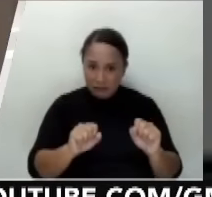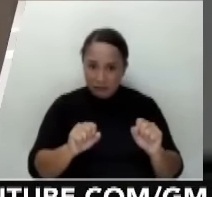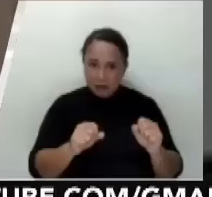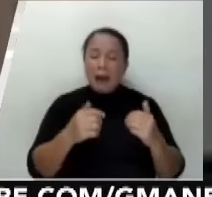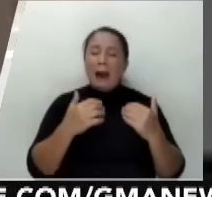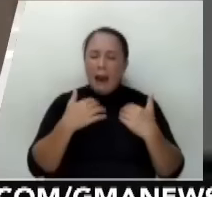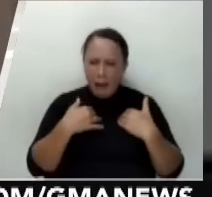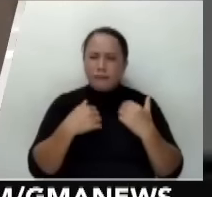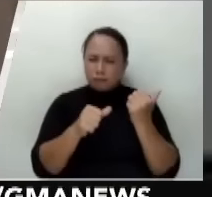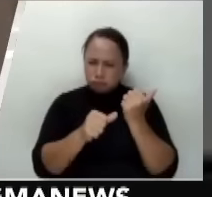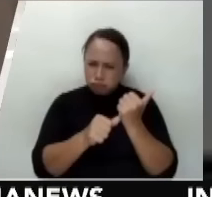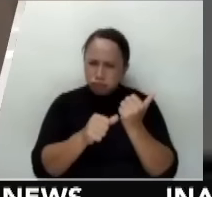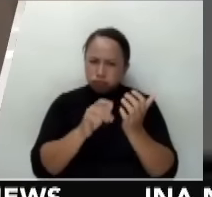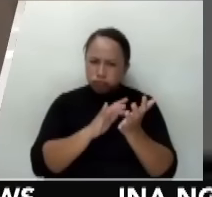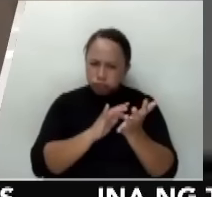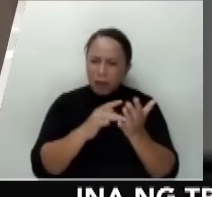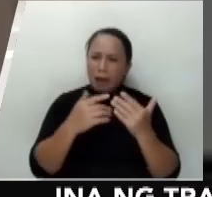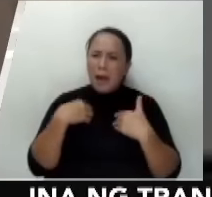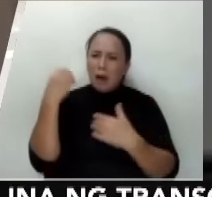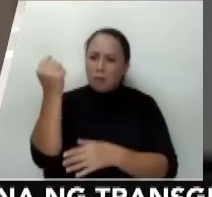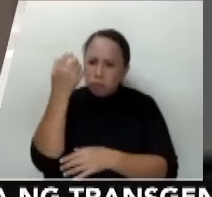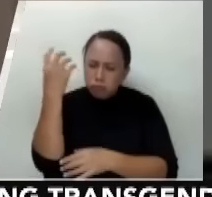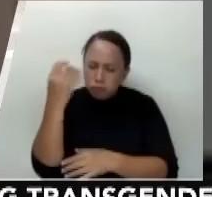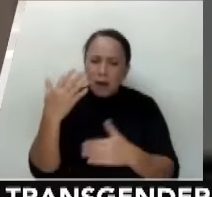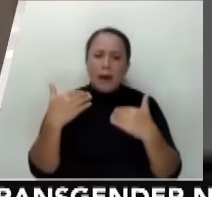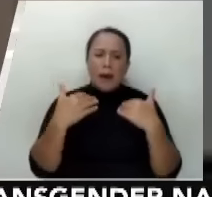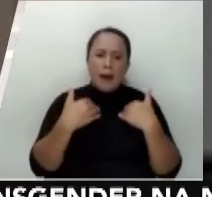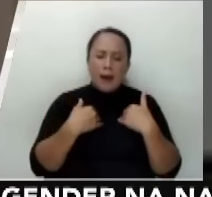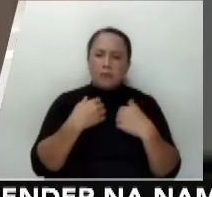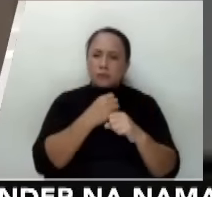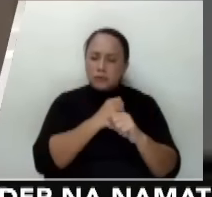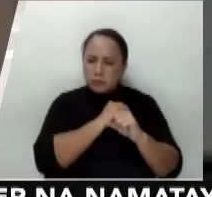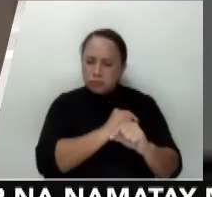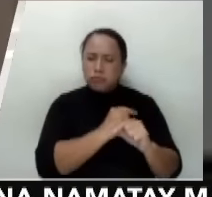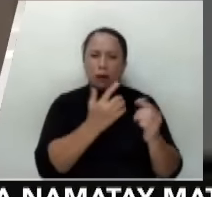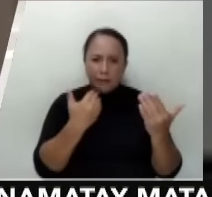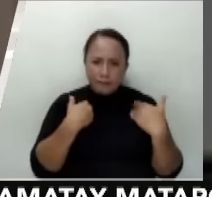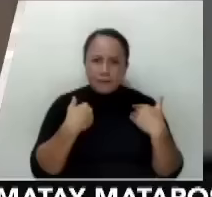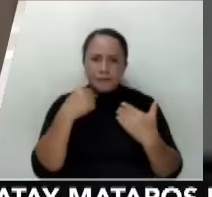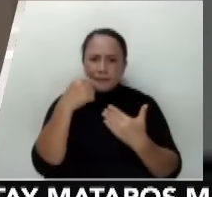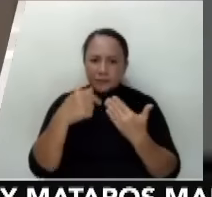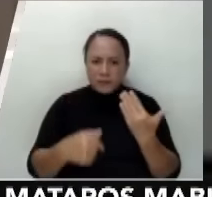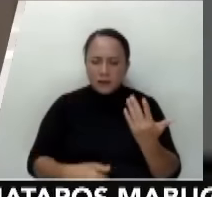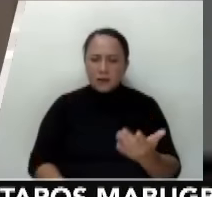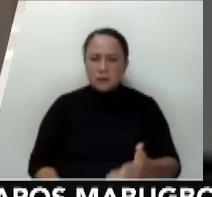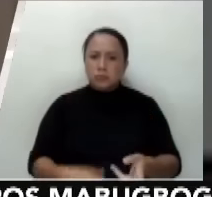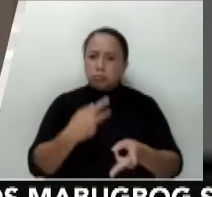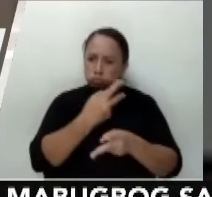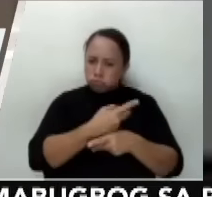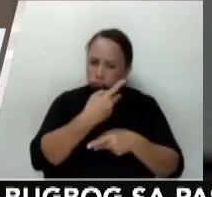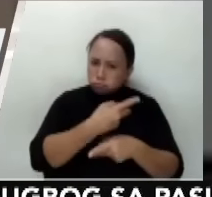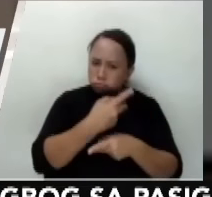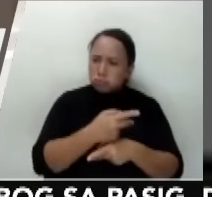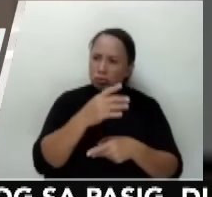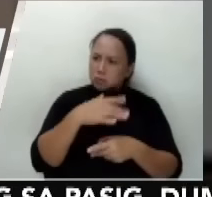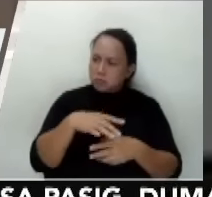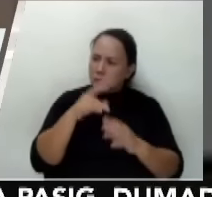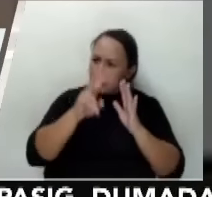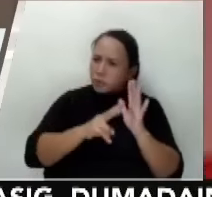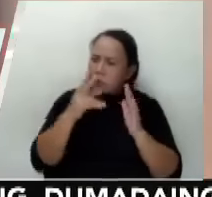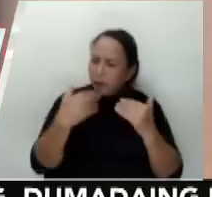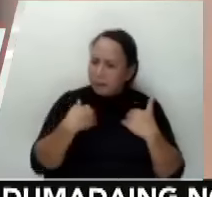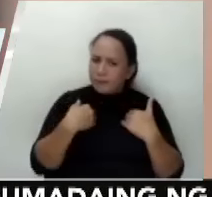meron po kami mga ambulansya, meron kami mga security officers. Wala po, alagang-alaga po ako sa set. Wala pong